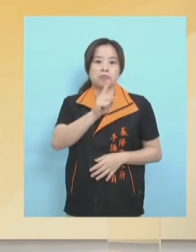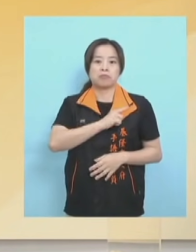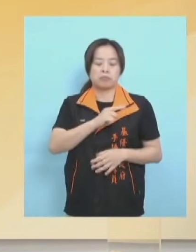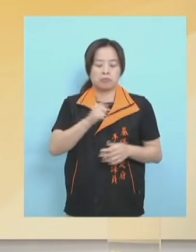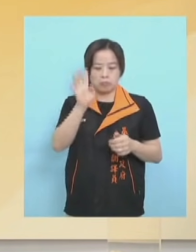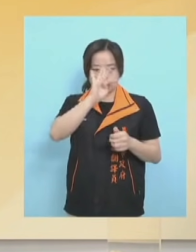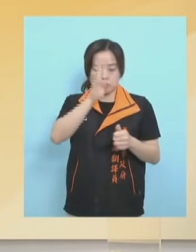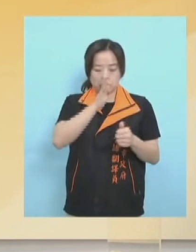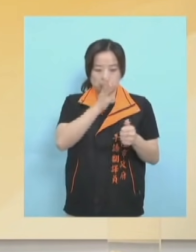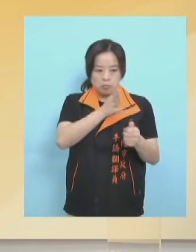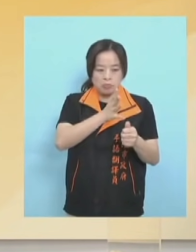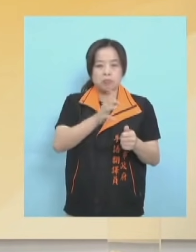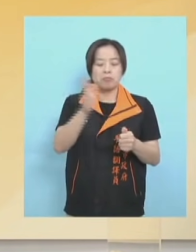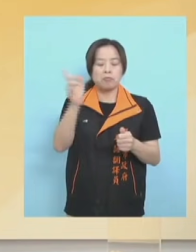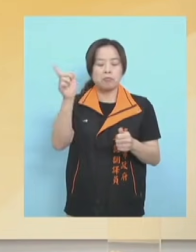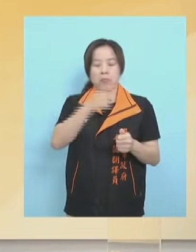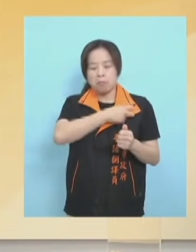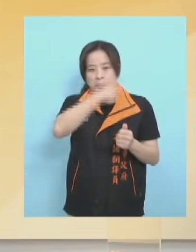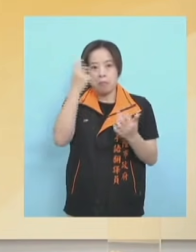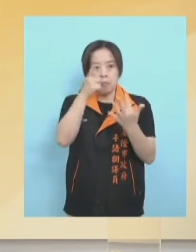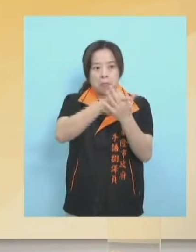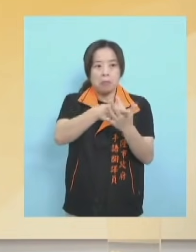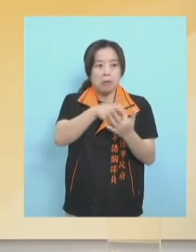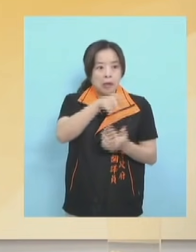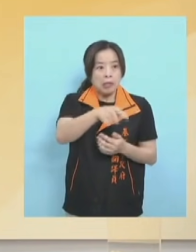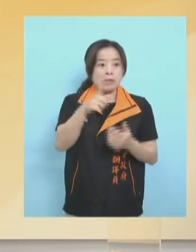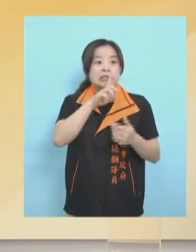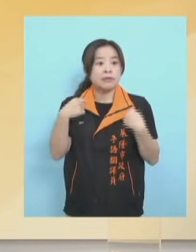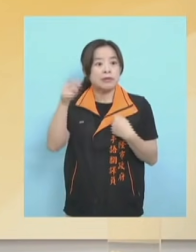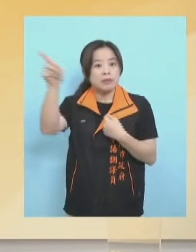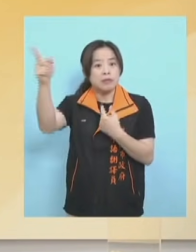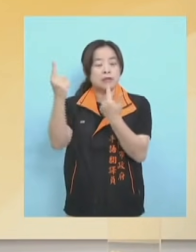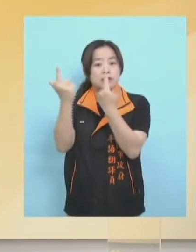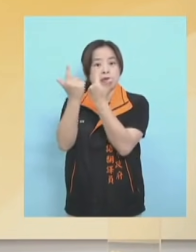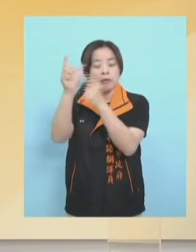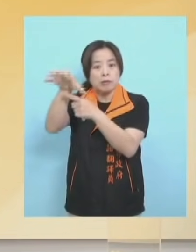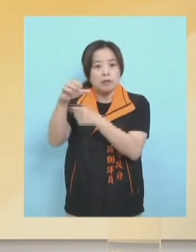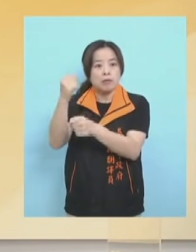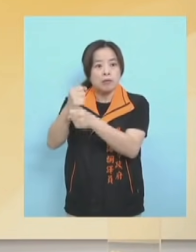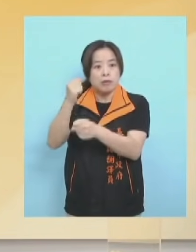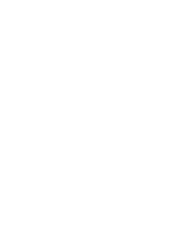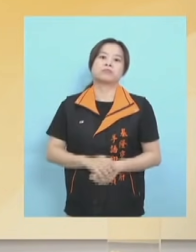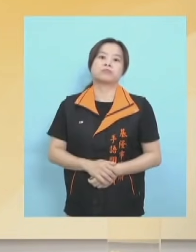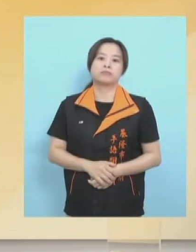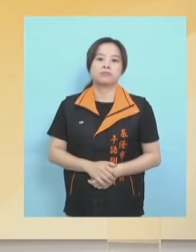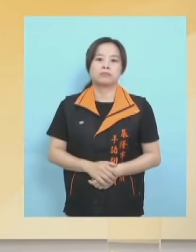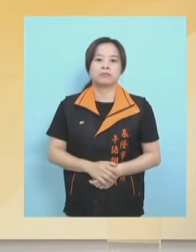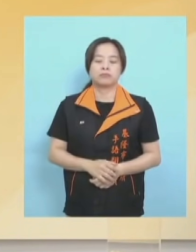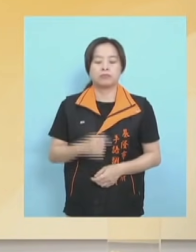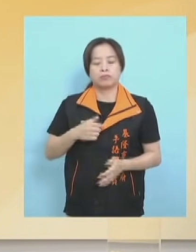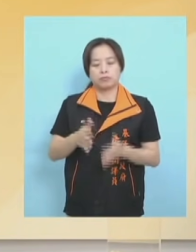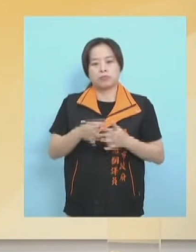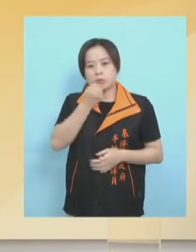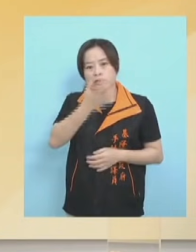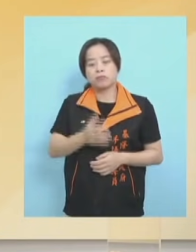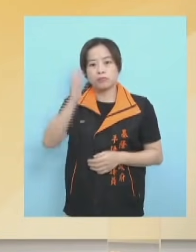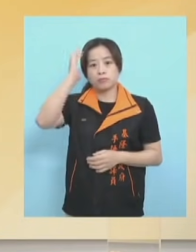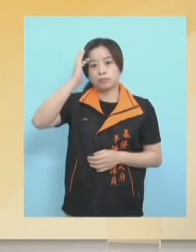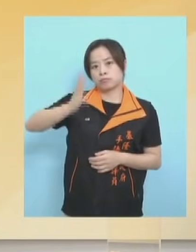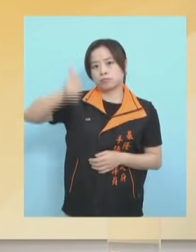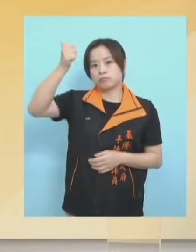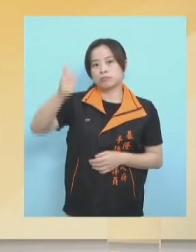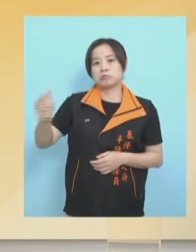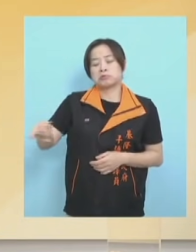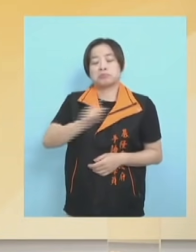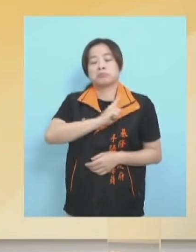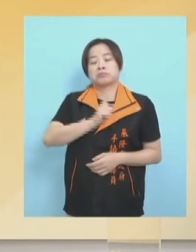调，才知道他们是在北农上班。然后是在北农染疫的，我们要说，其实柯市长真的是轻